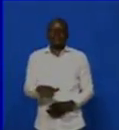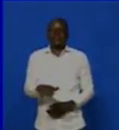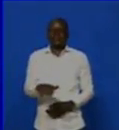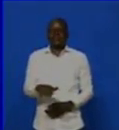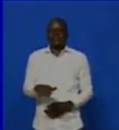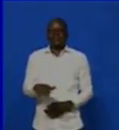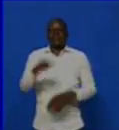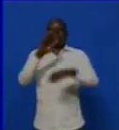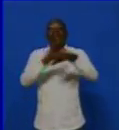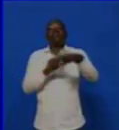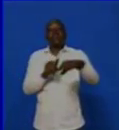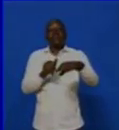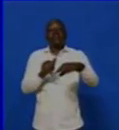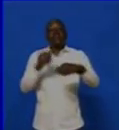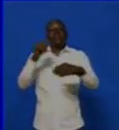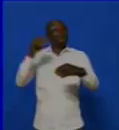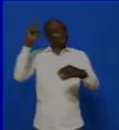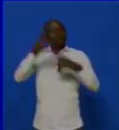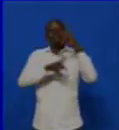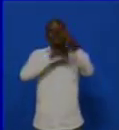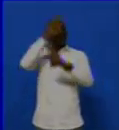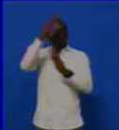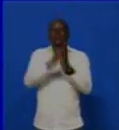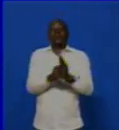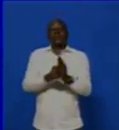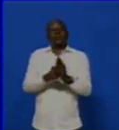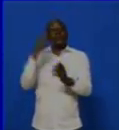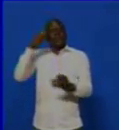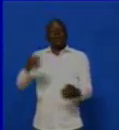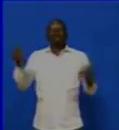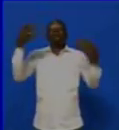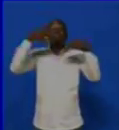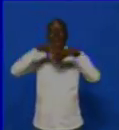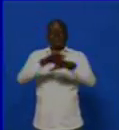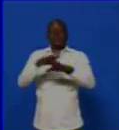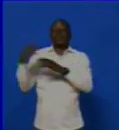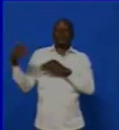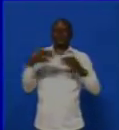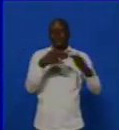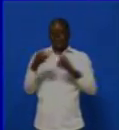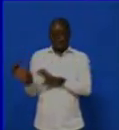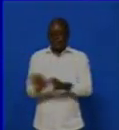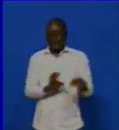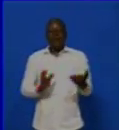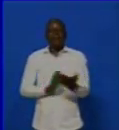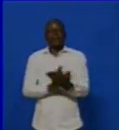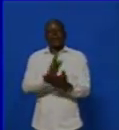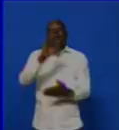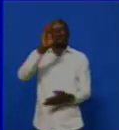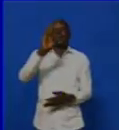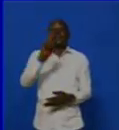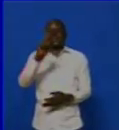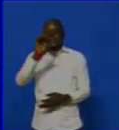Appelons les vaillantes populations à s'associer à la lutte menée par nos forces de défense et de